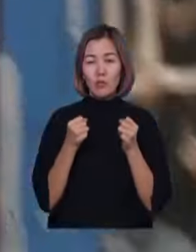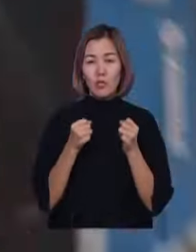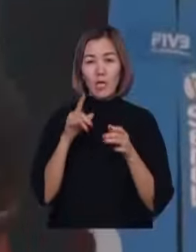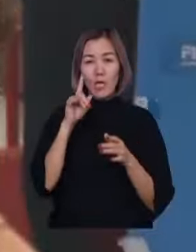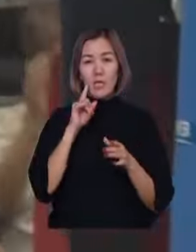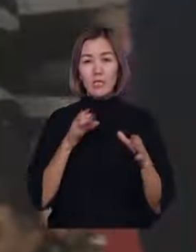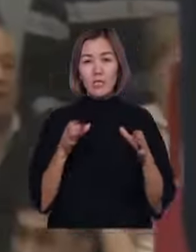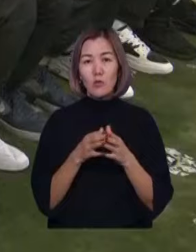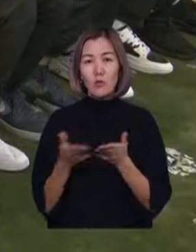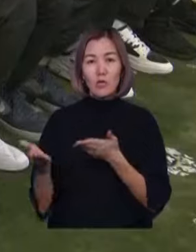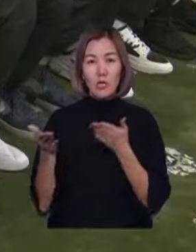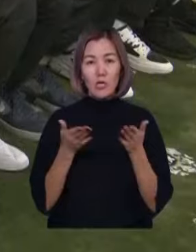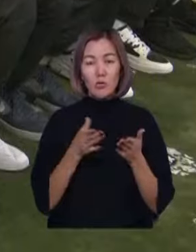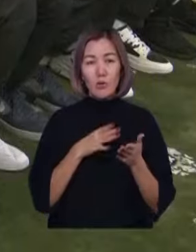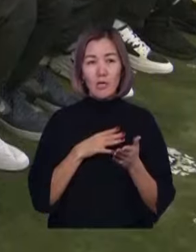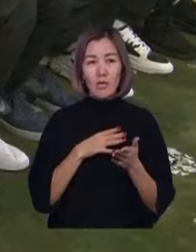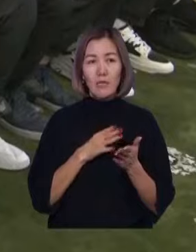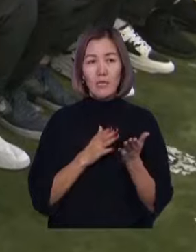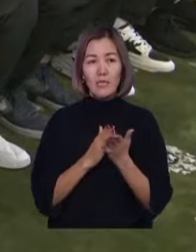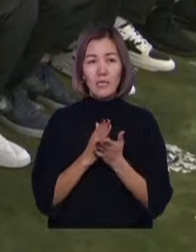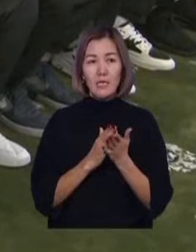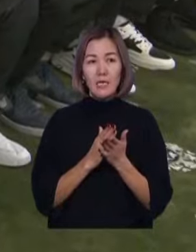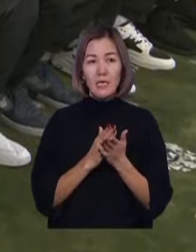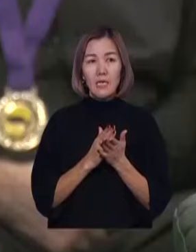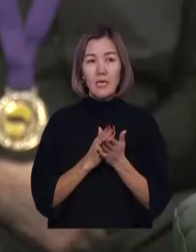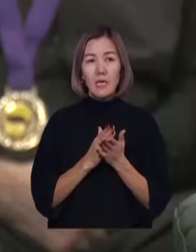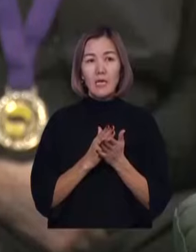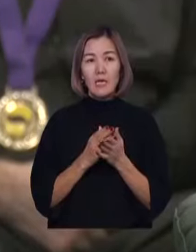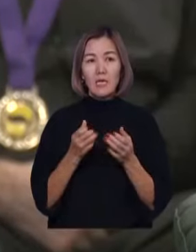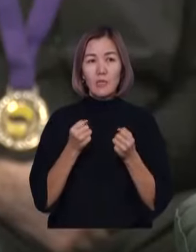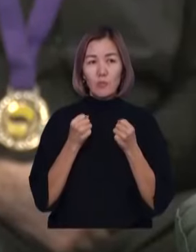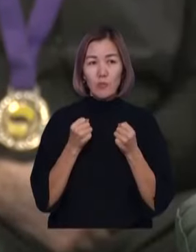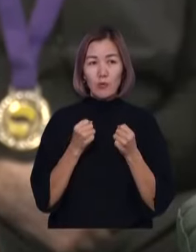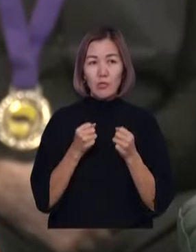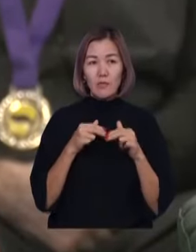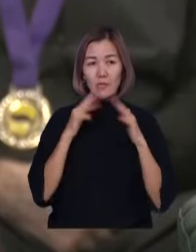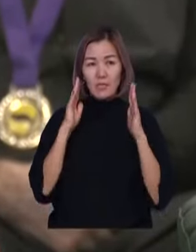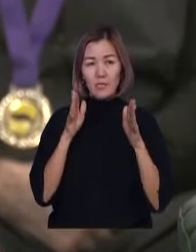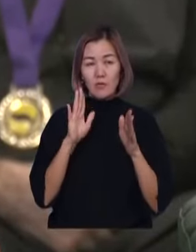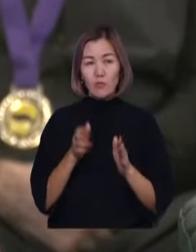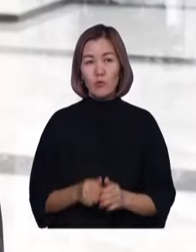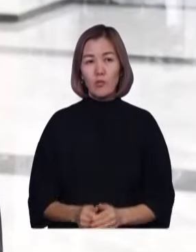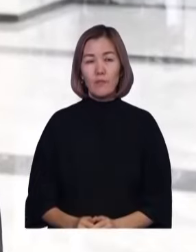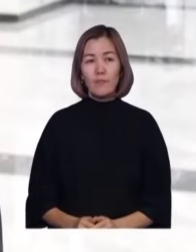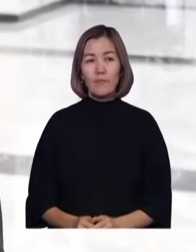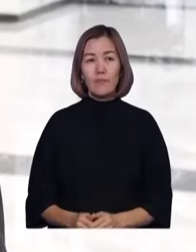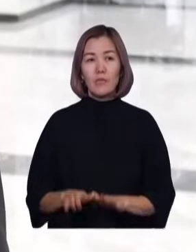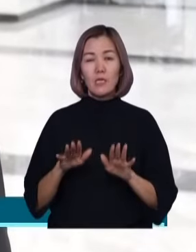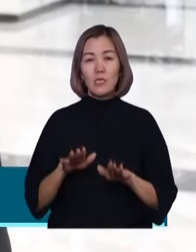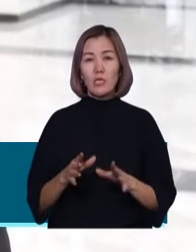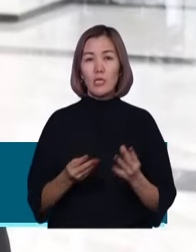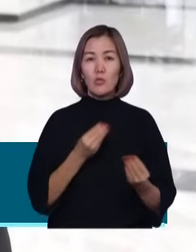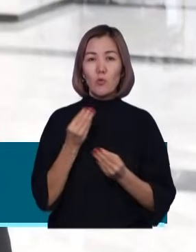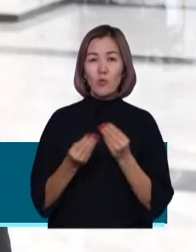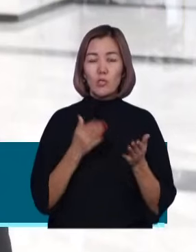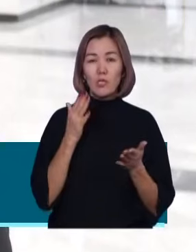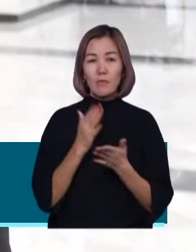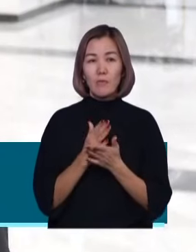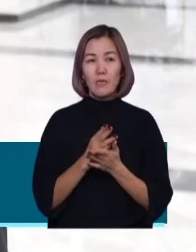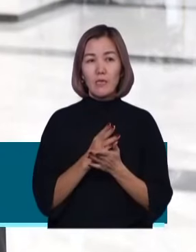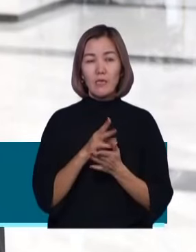құрамасына шақырту алған. Сала мамандарының айтуынша жергілікті атлеттер де назардан тыс қалмапты. жергілікті ойыншылар бар әрине. Татьяна